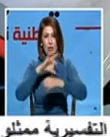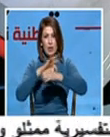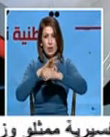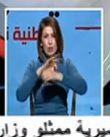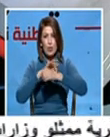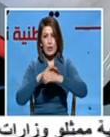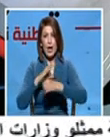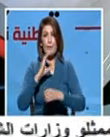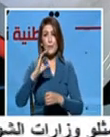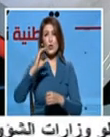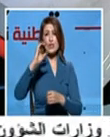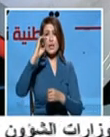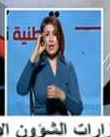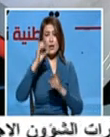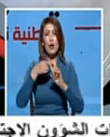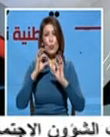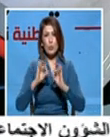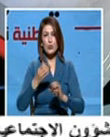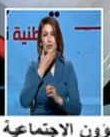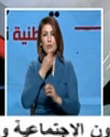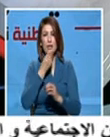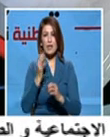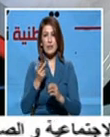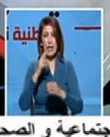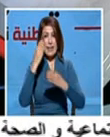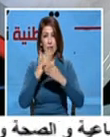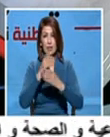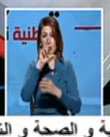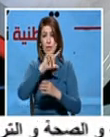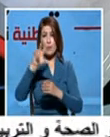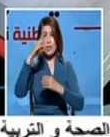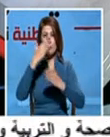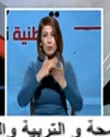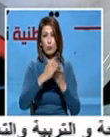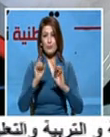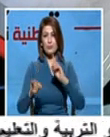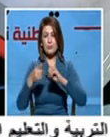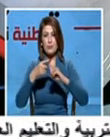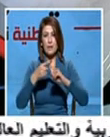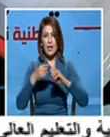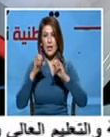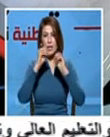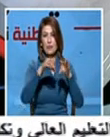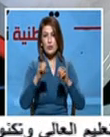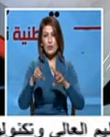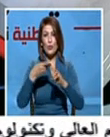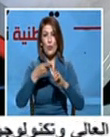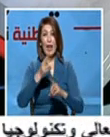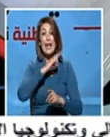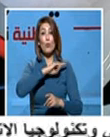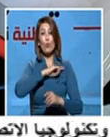فاكتور دو كوفيد فيتو معناها نتاع حياتيا 300 ملف يشوفوهم الصندوق ويمشيوا للمساحات الخاصه مساحات الضمان